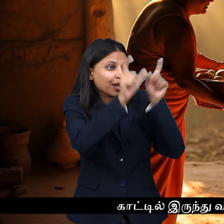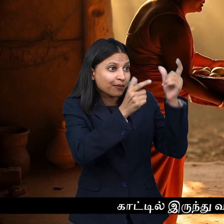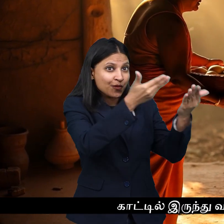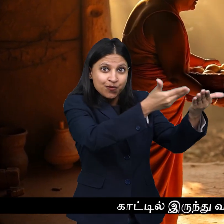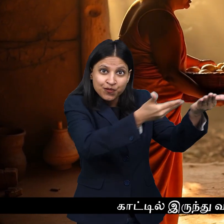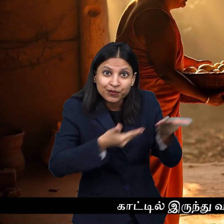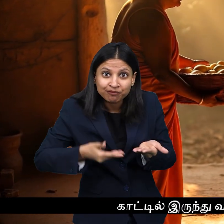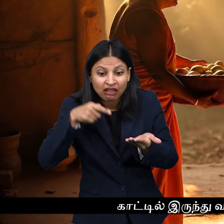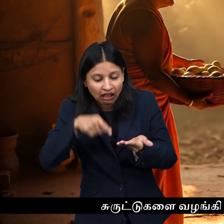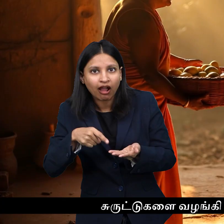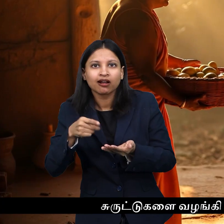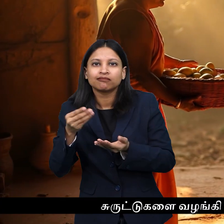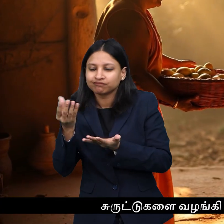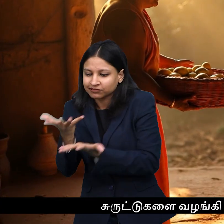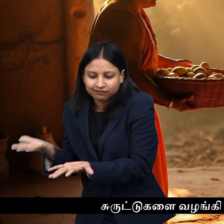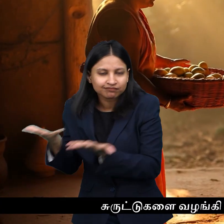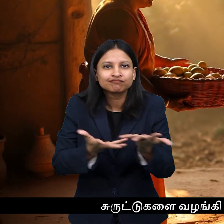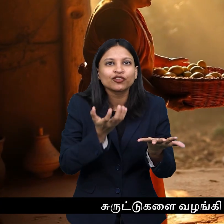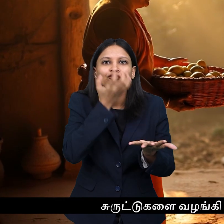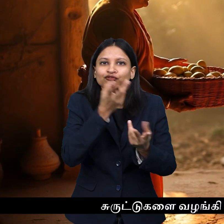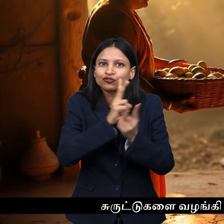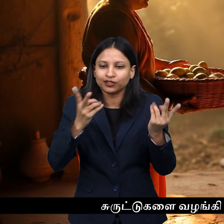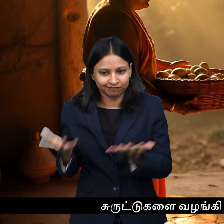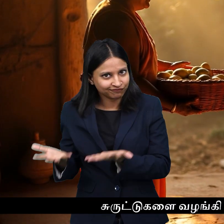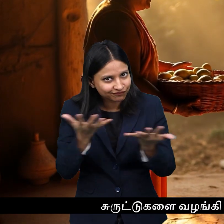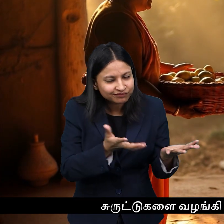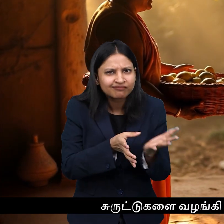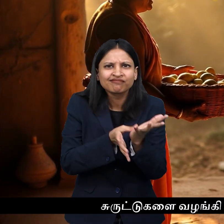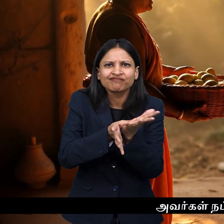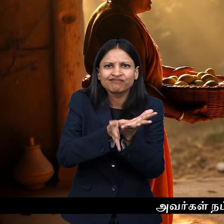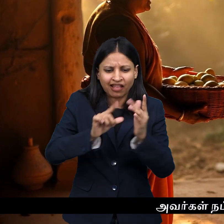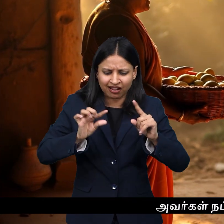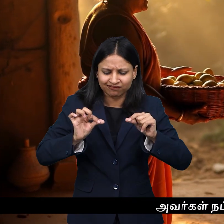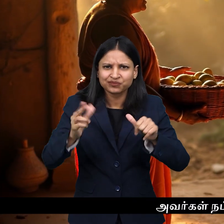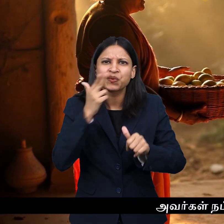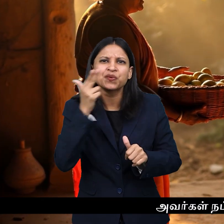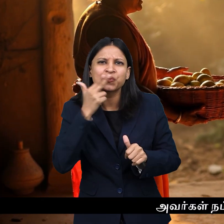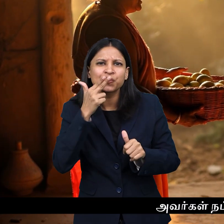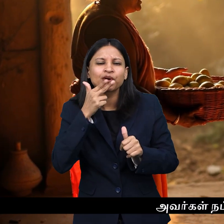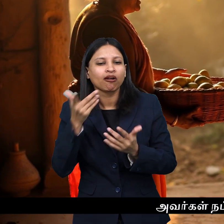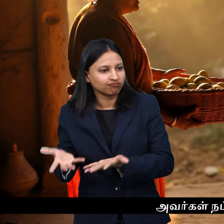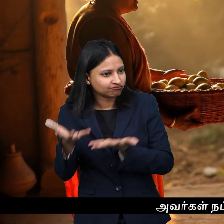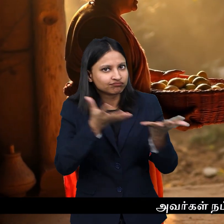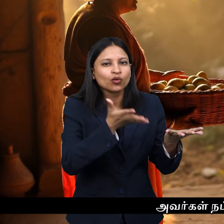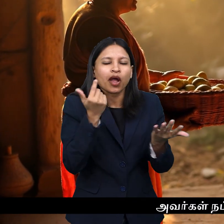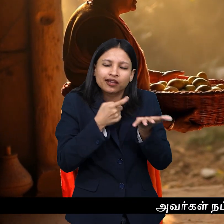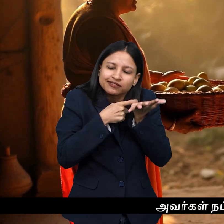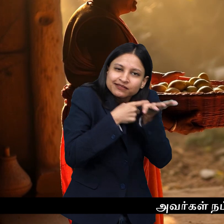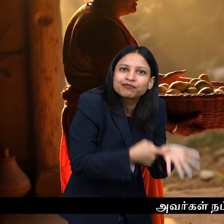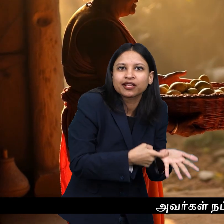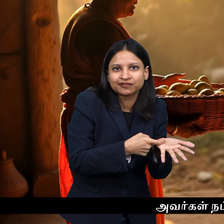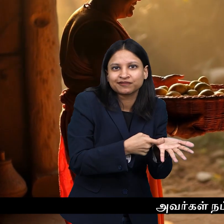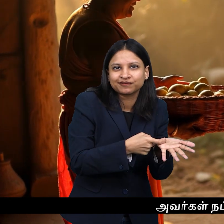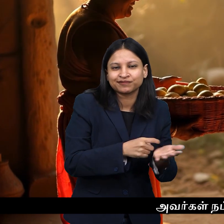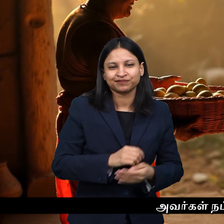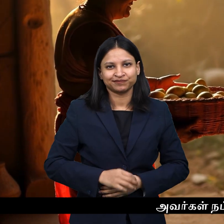வரும் பழங்கள் மற்றும் புகையிலை சுருட்டுகளை வழங்கி விருந்தினர்களை கௌரவிப்பதிலும் அவர்கள் நம்பிக்கை கொண்டுள்ளனர்.